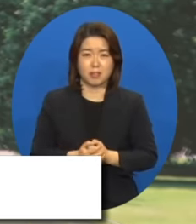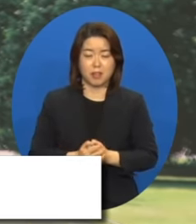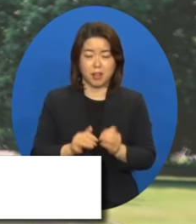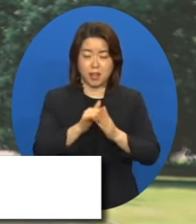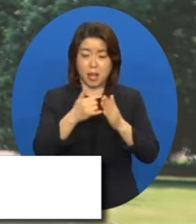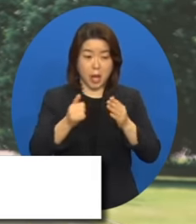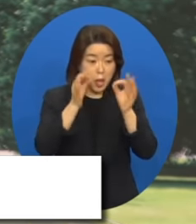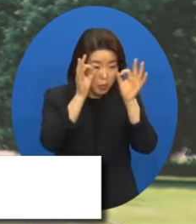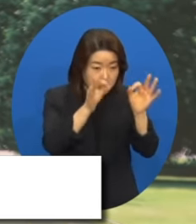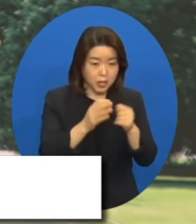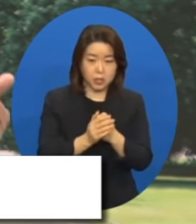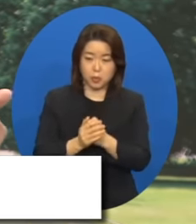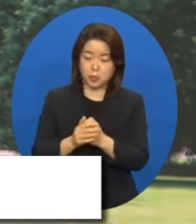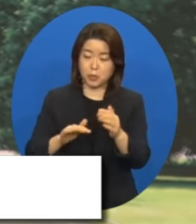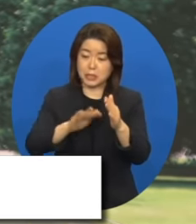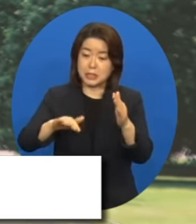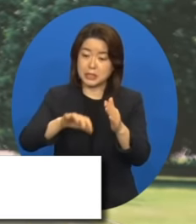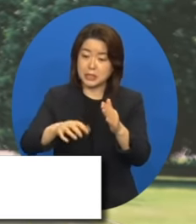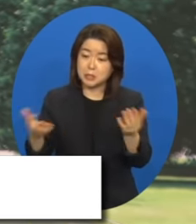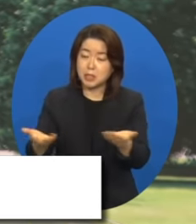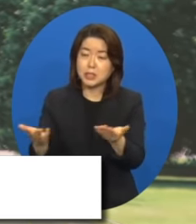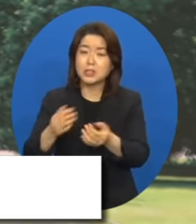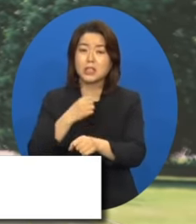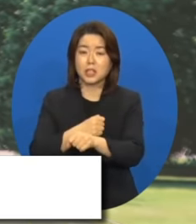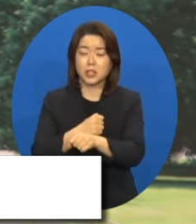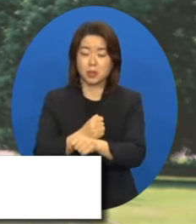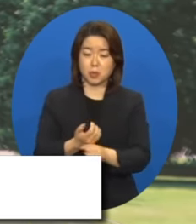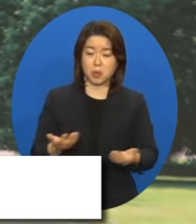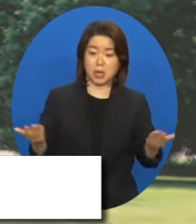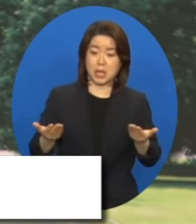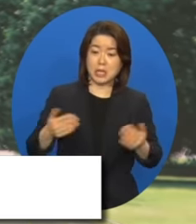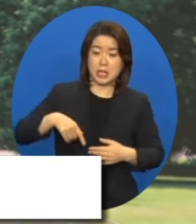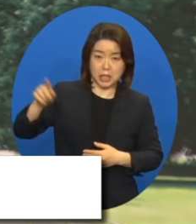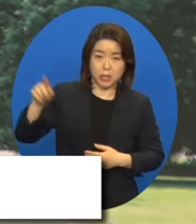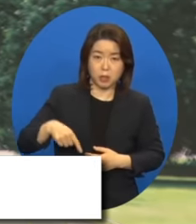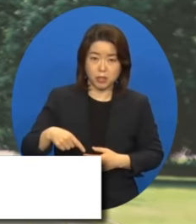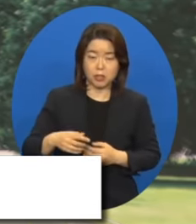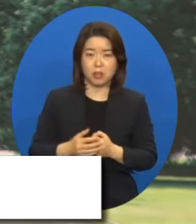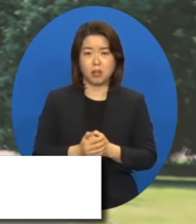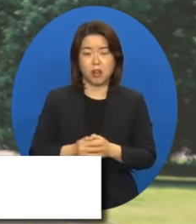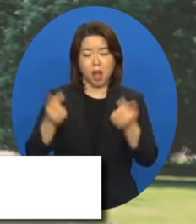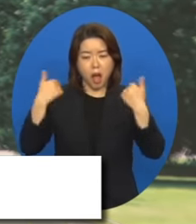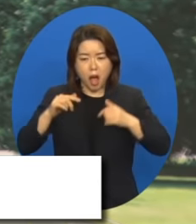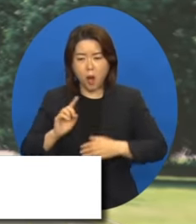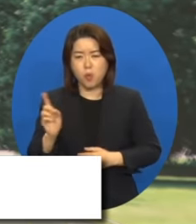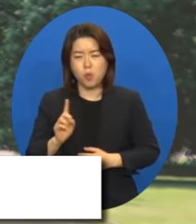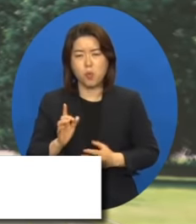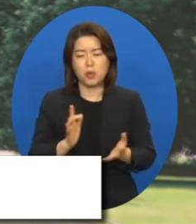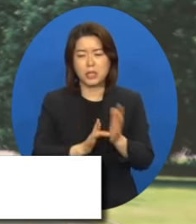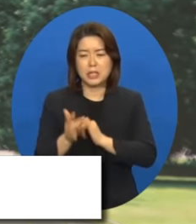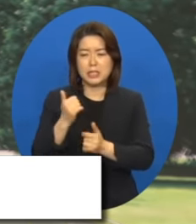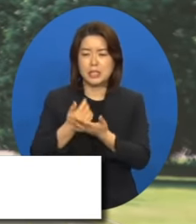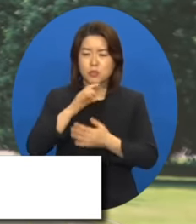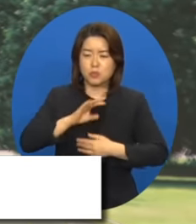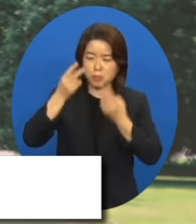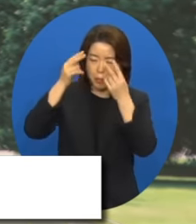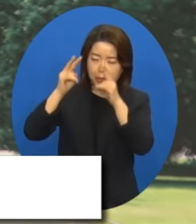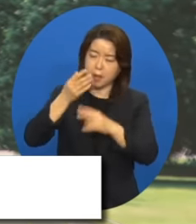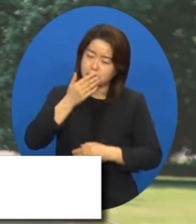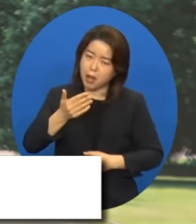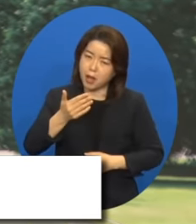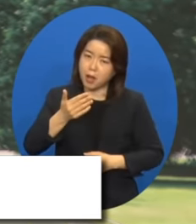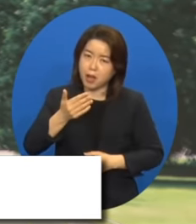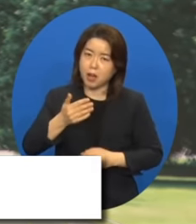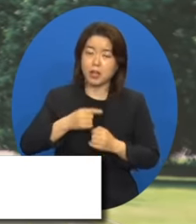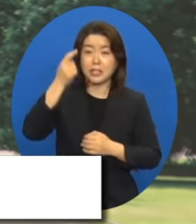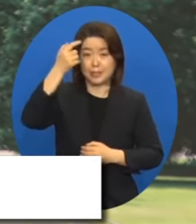가족도 봐야 되고 집안일도 해야 되고 직장도 다녀와야 되는데 항상 어떻게 예수님만 바라보냐는